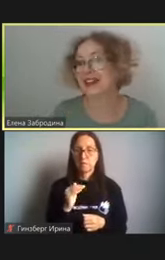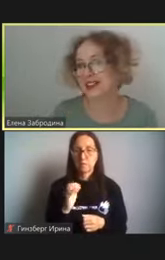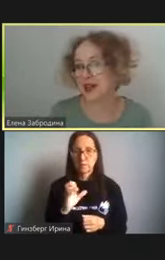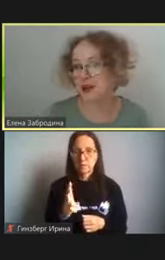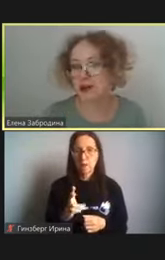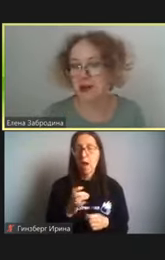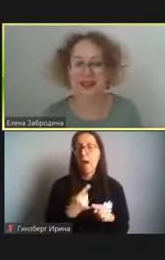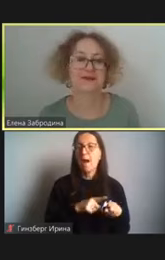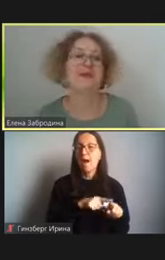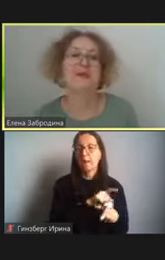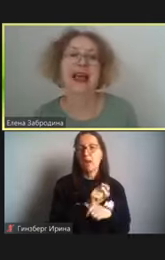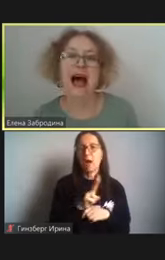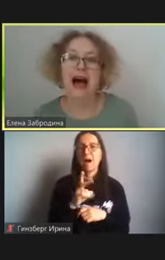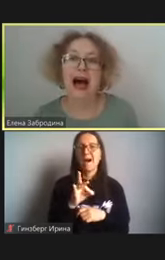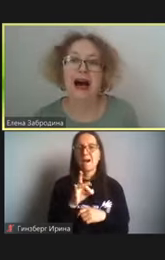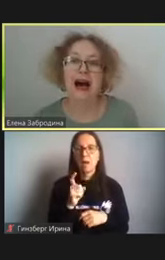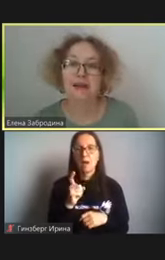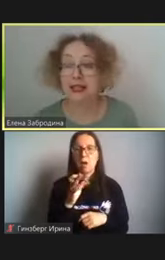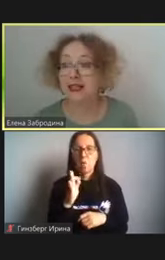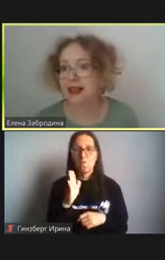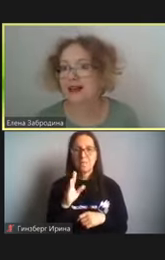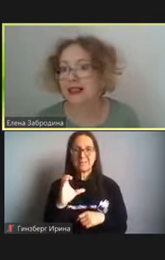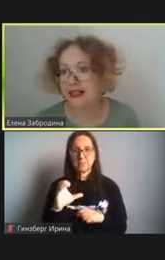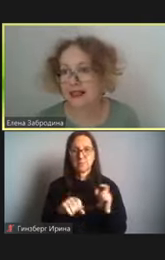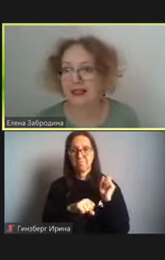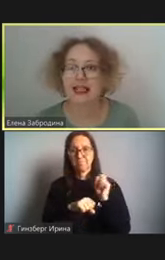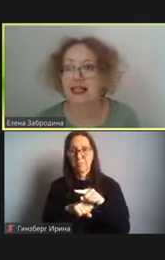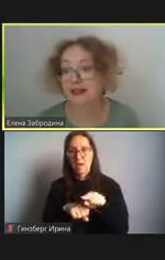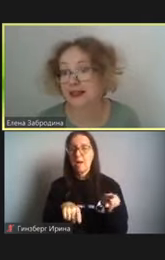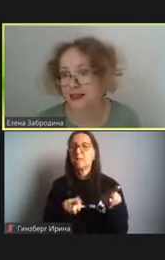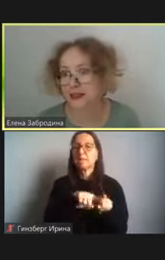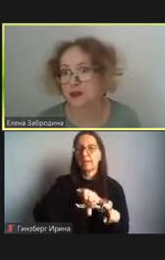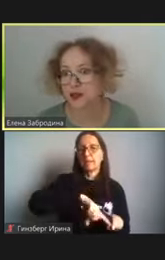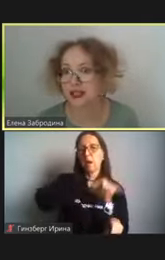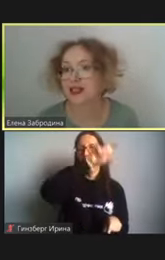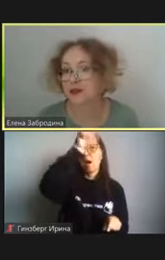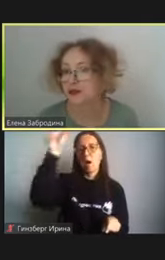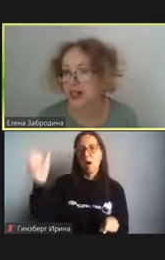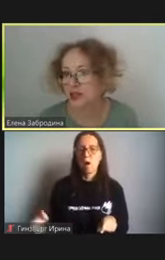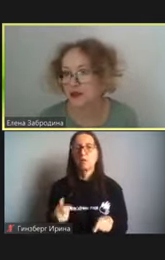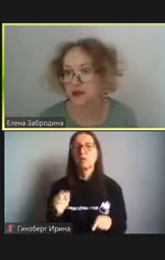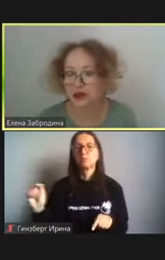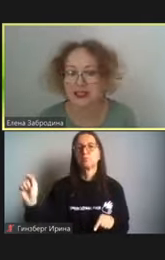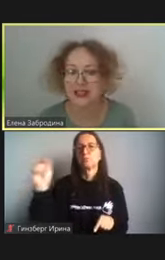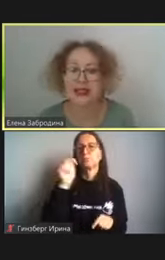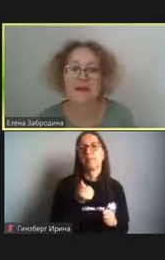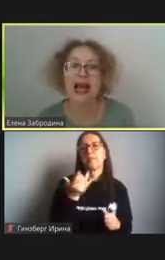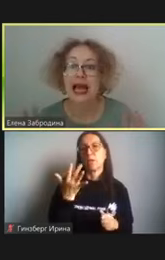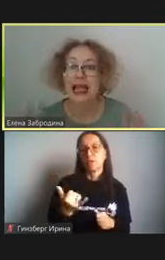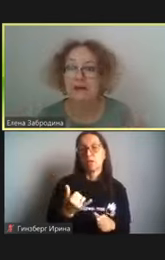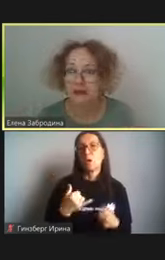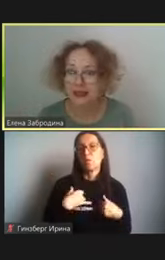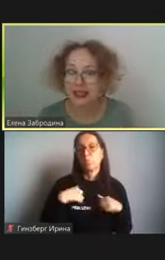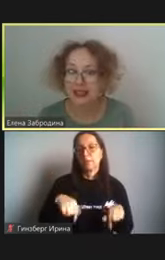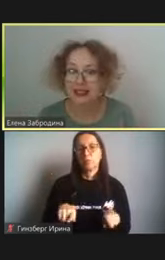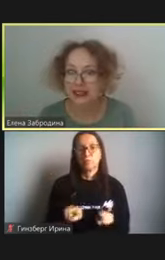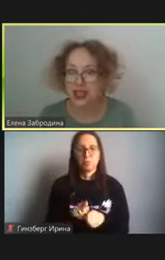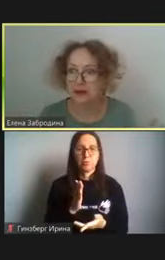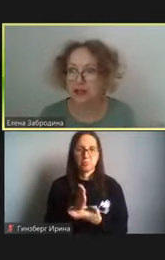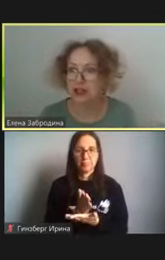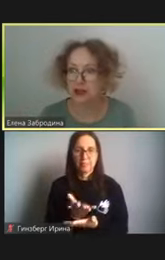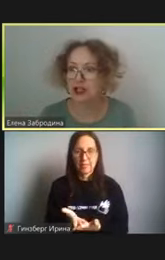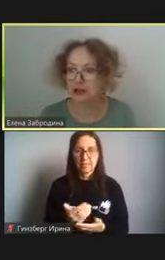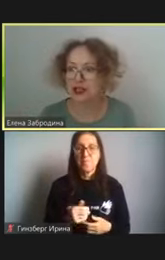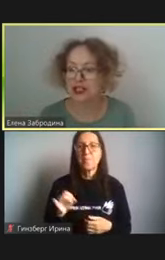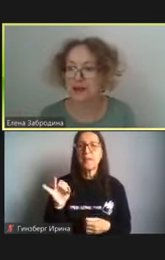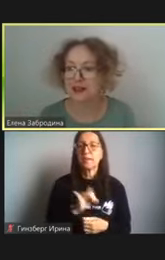заказчик Ракокса. Таких арок несколько, они есть в нескольких музеях, вот в нашем в том числе. И посмотрите, здесь